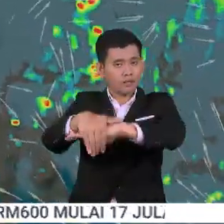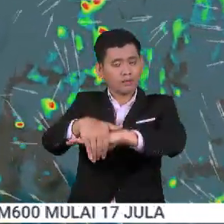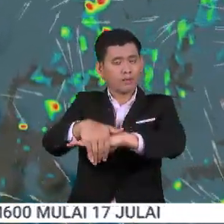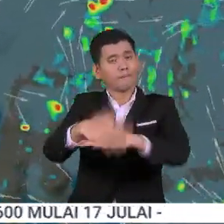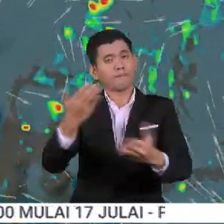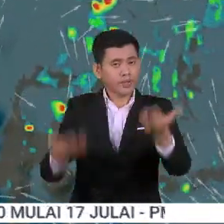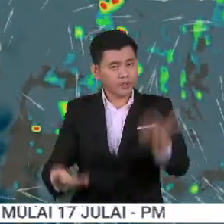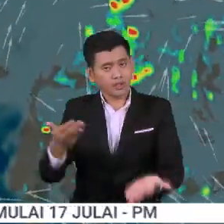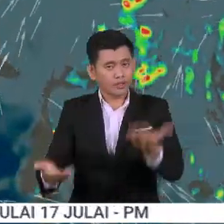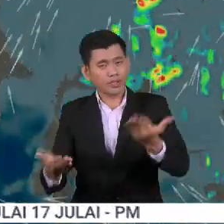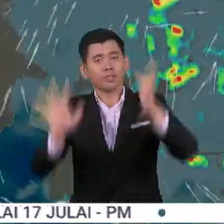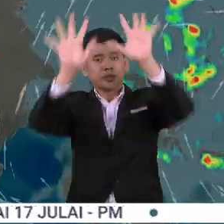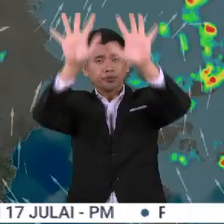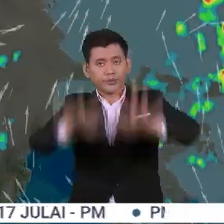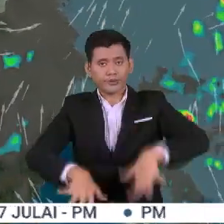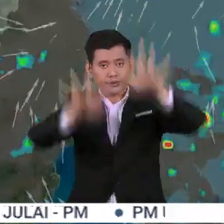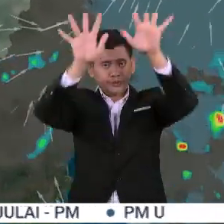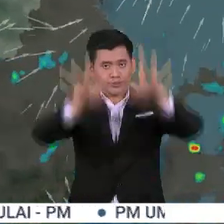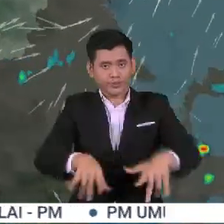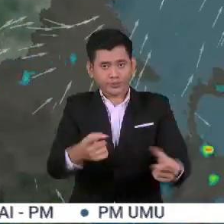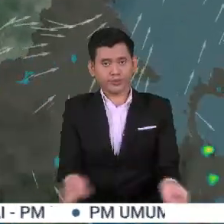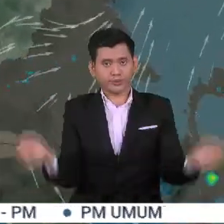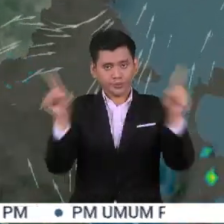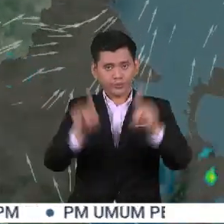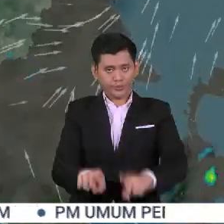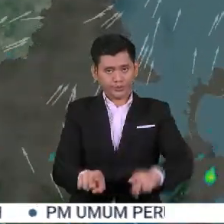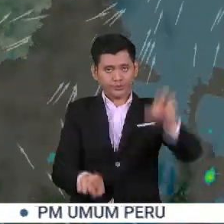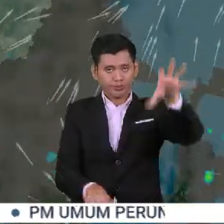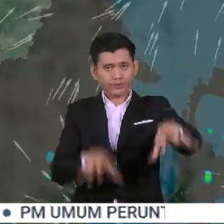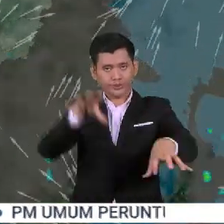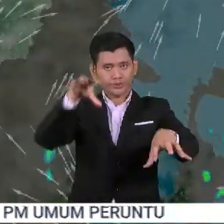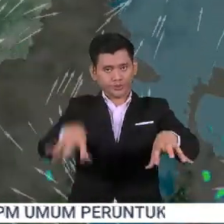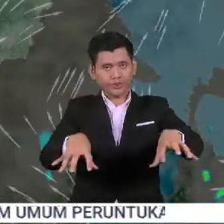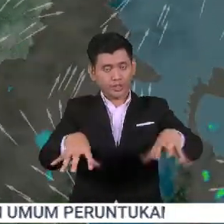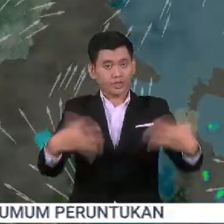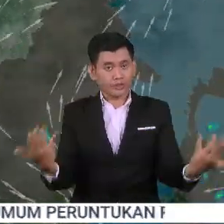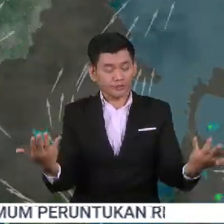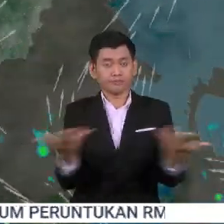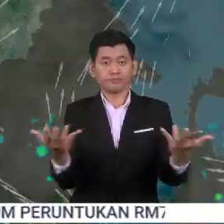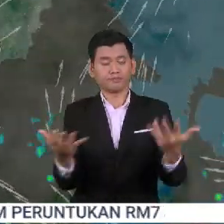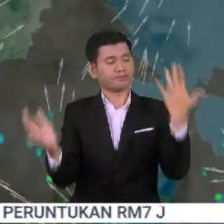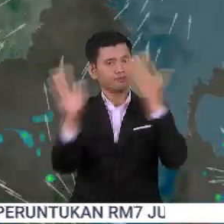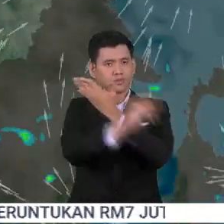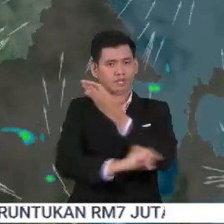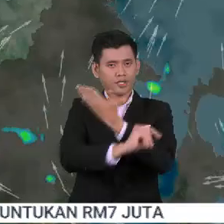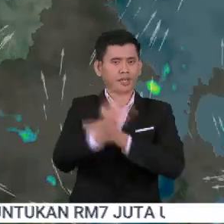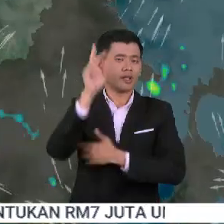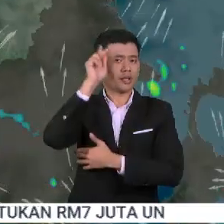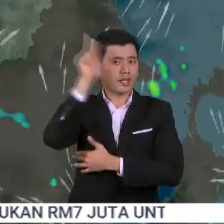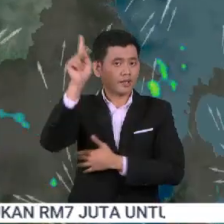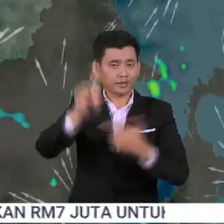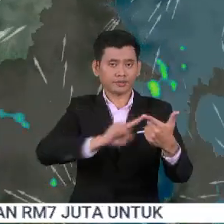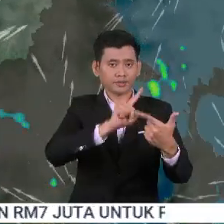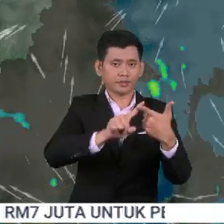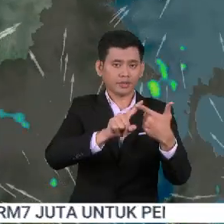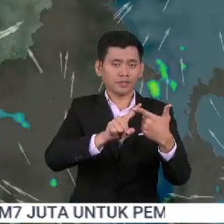Malaysia menjangkakan hujan lebat berpotensi untuk berlaku di satu dua tempat melibatkan negeri Kelantan, pedalaman negeri